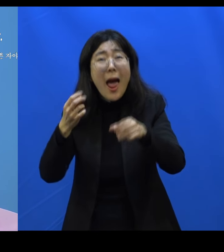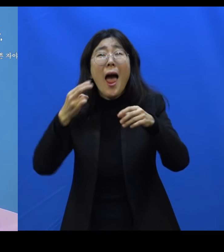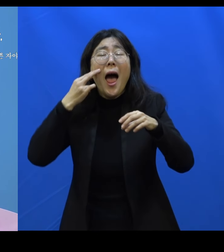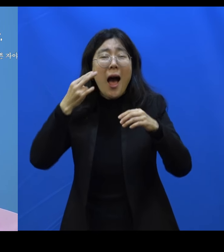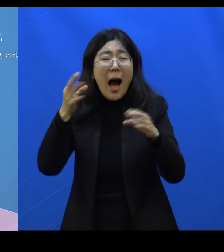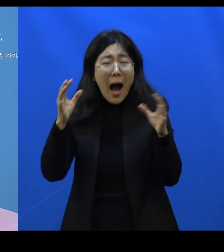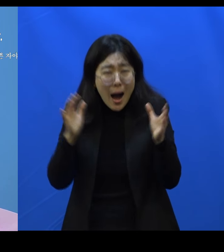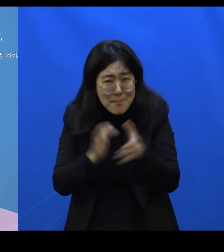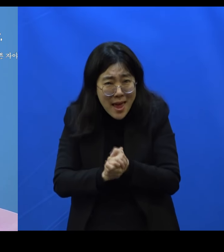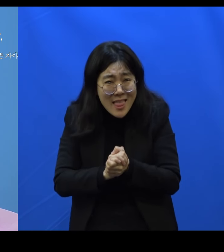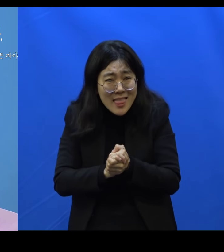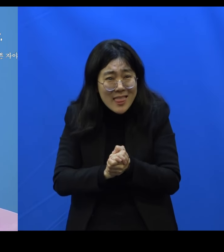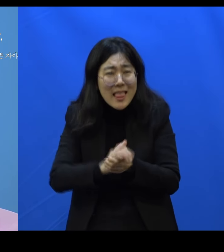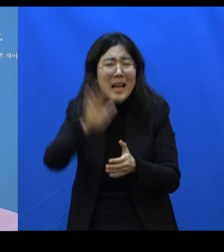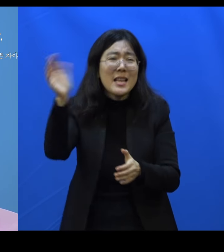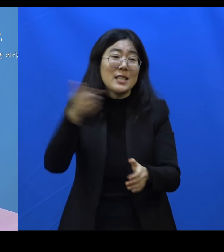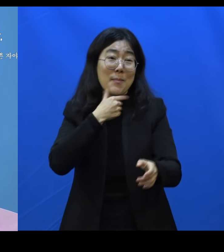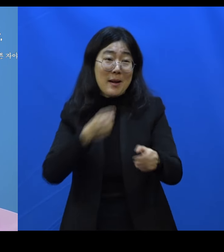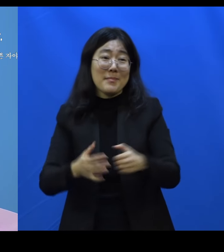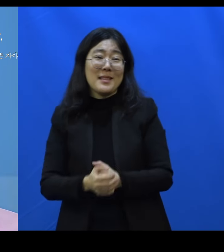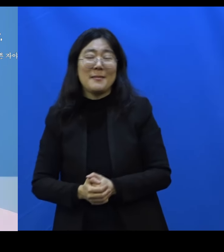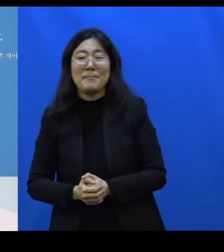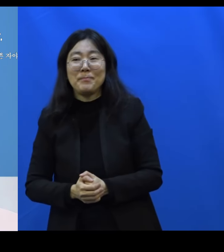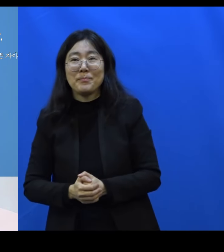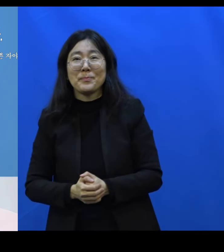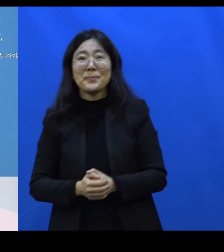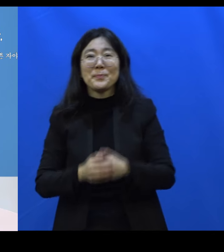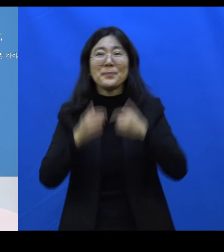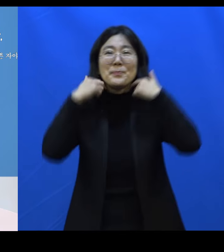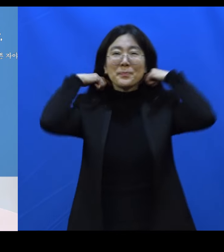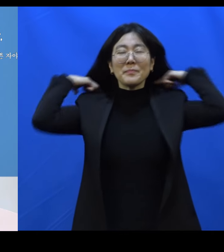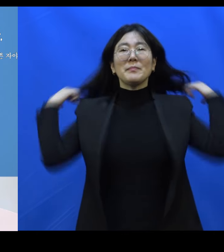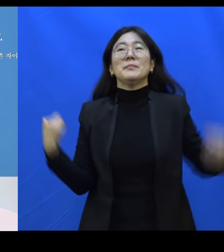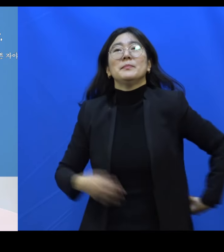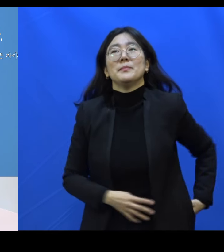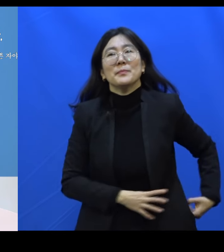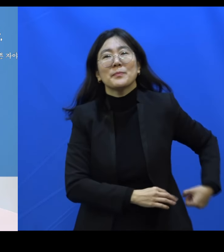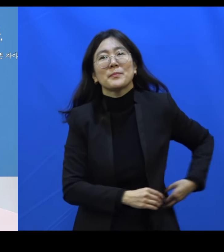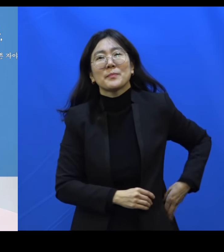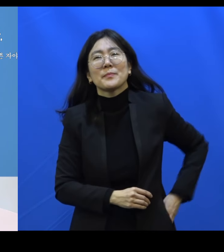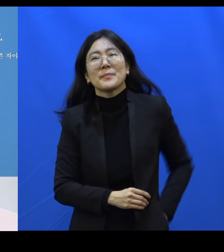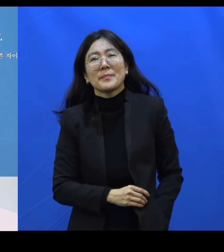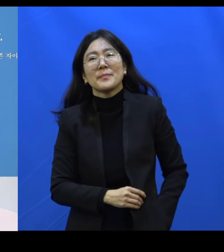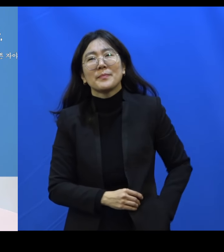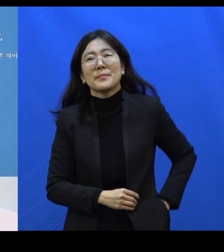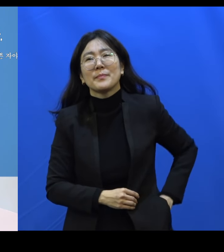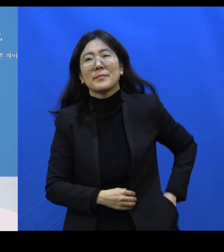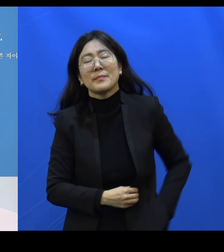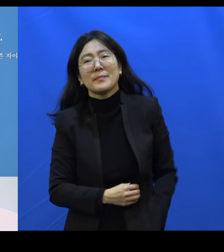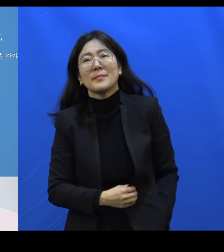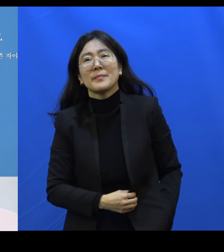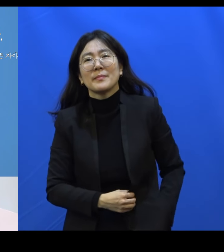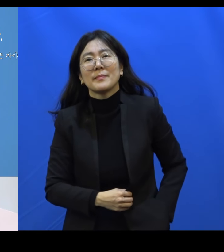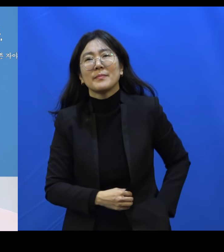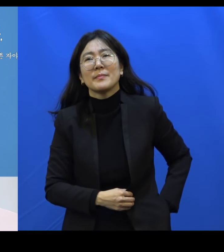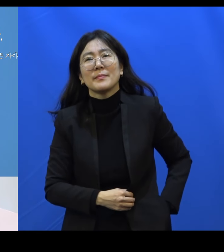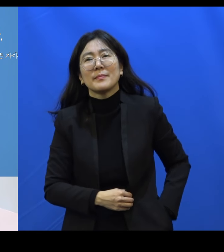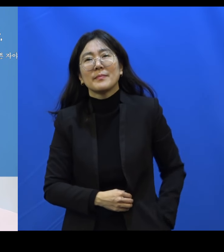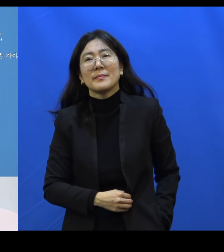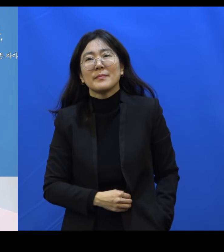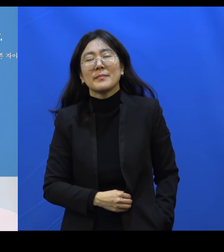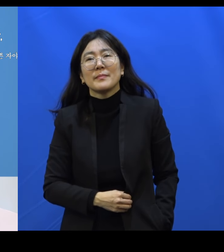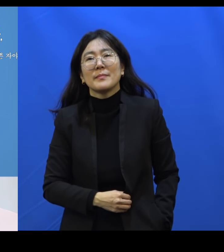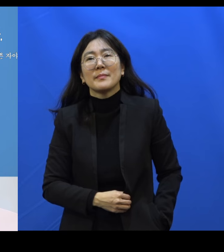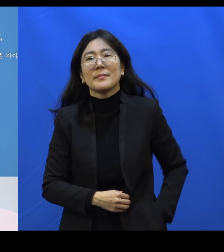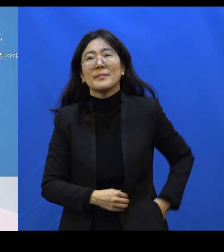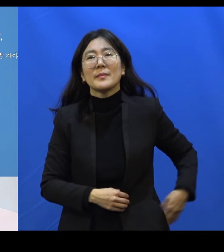드디어 결실할 때가 됐다는 거죠. 12절에 보니까 지면에는 꽃이 피고 새가 노래할 때가 이르렀는데 비둘기의 소리가